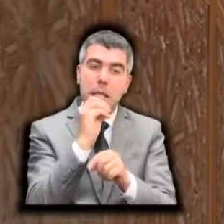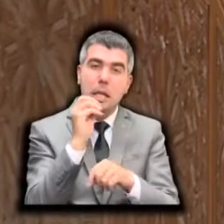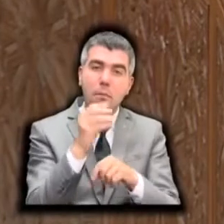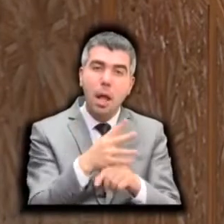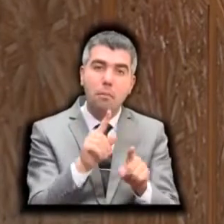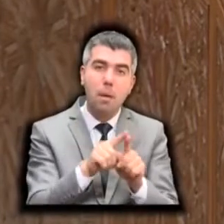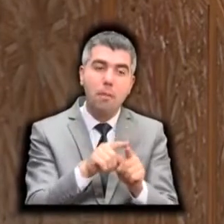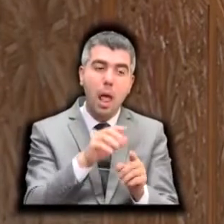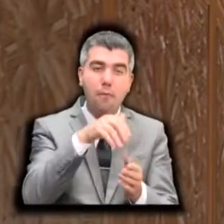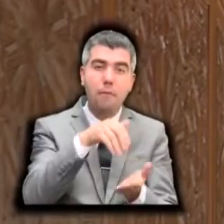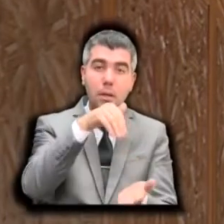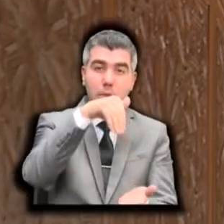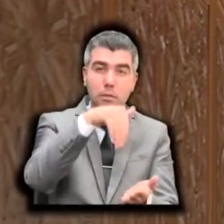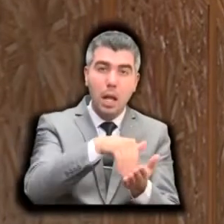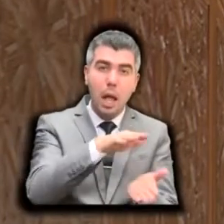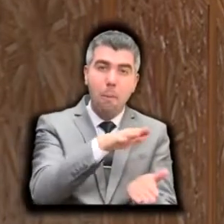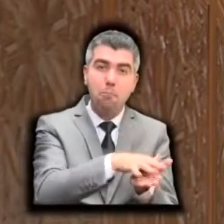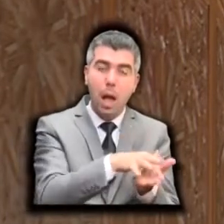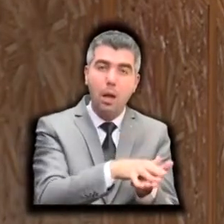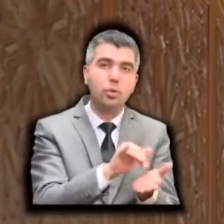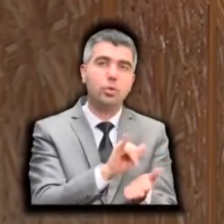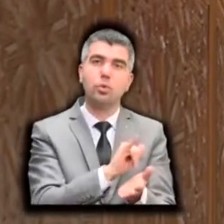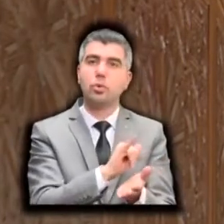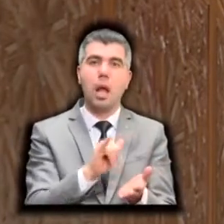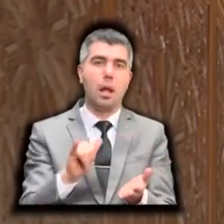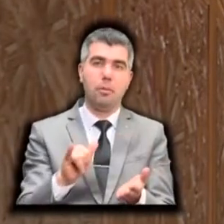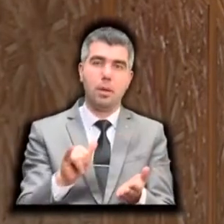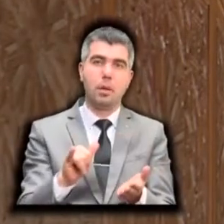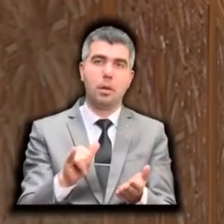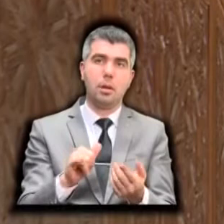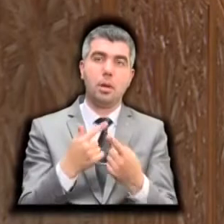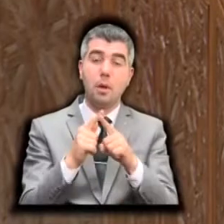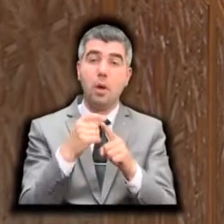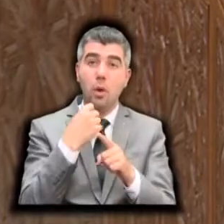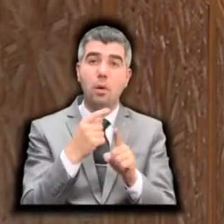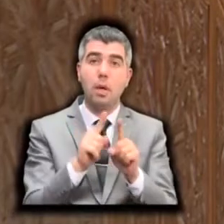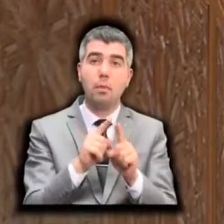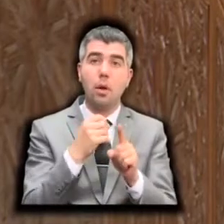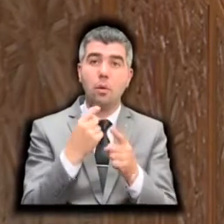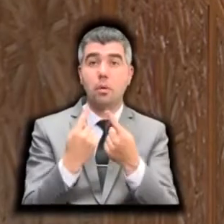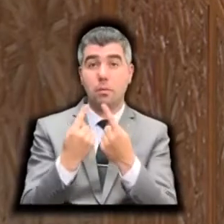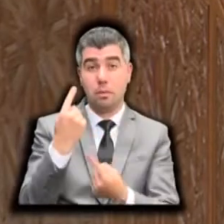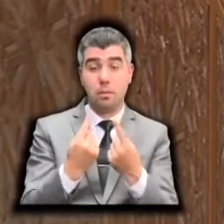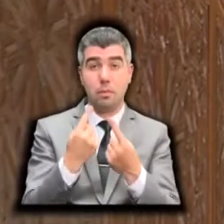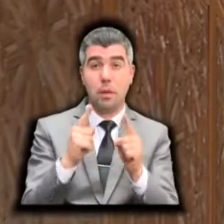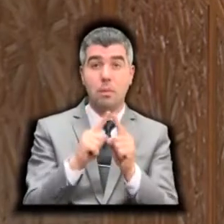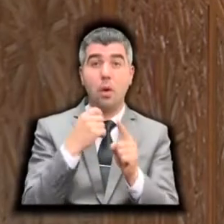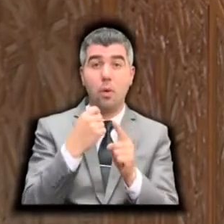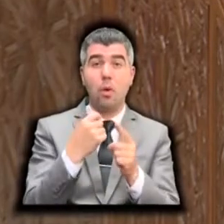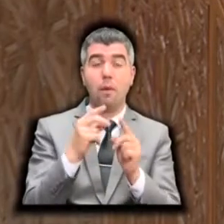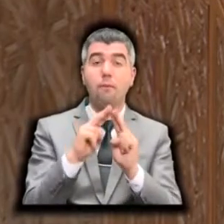ندفنوا النفايات، ما نبقاوش ندفنوا النفايات اللي هي ذهب للعالم كله،